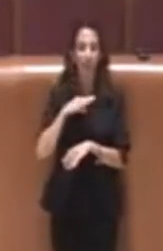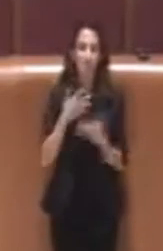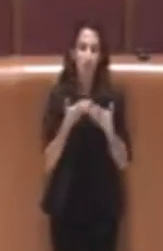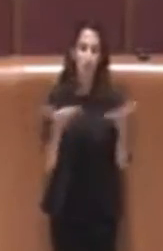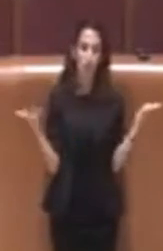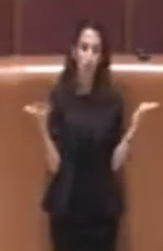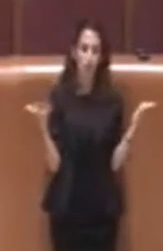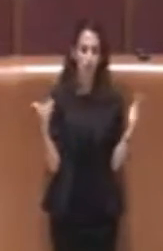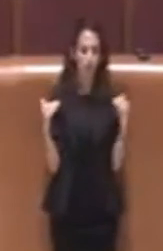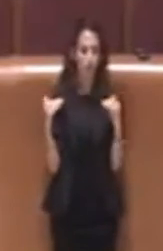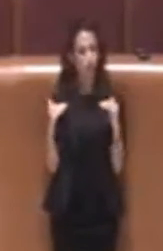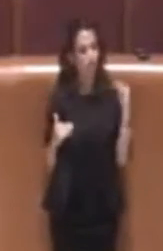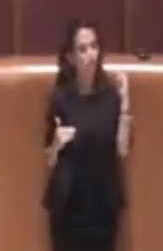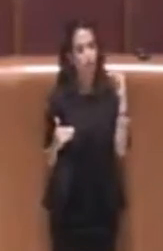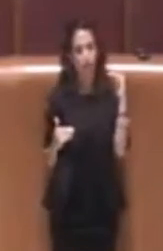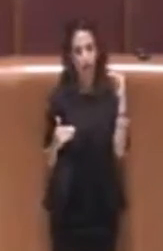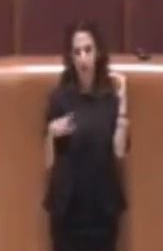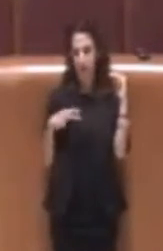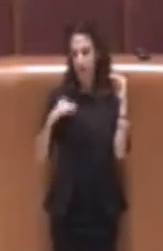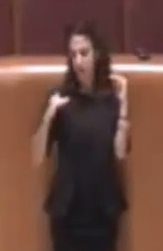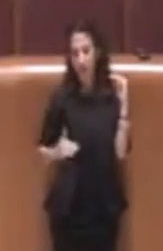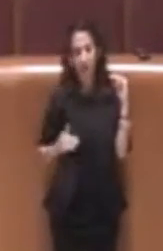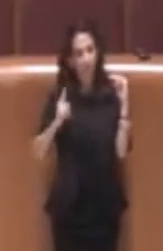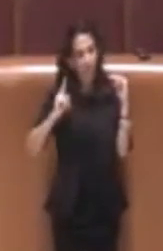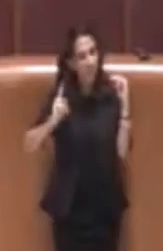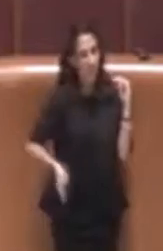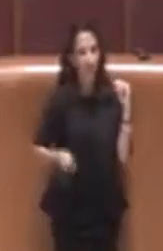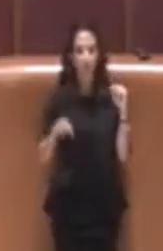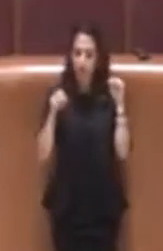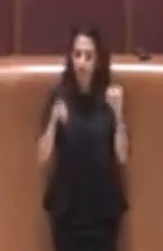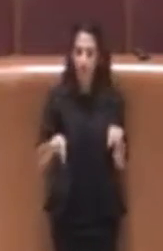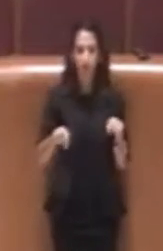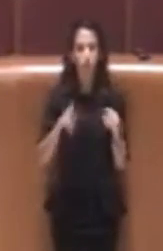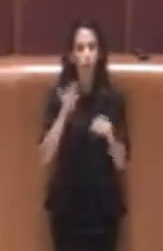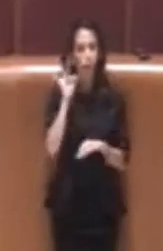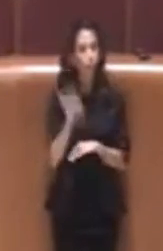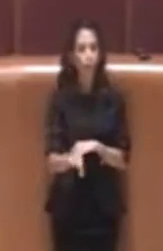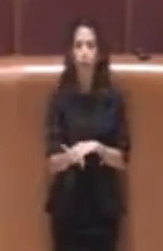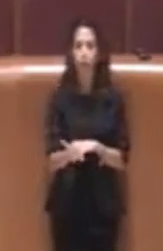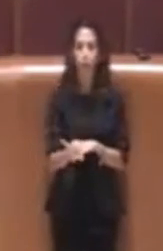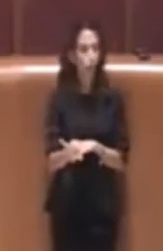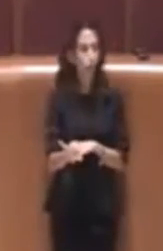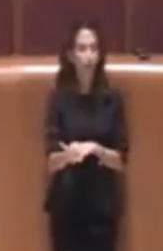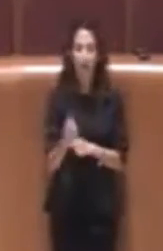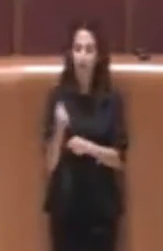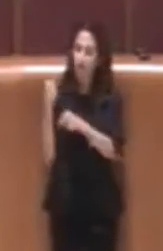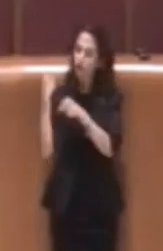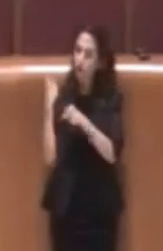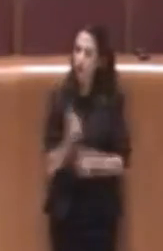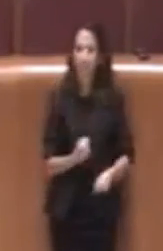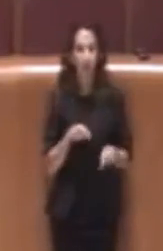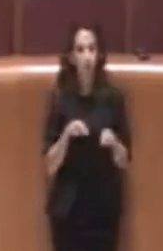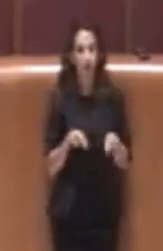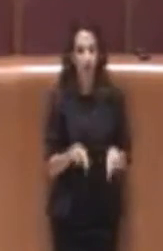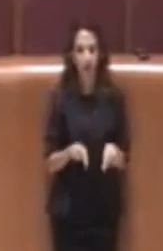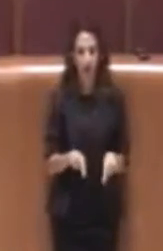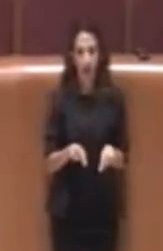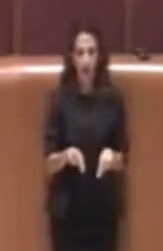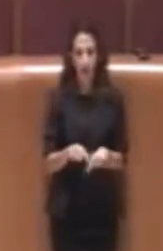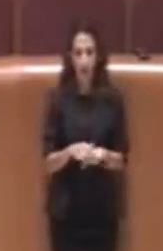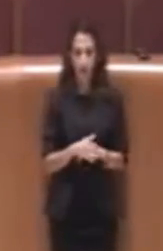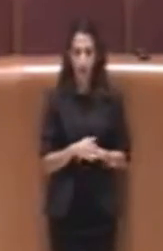superiore all'interesse privato. Questo è un concetto fondamentale.